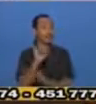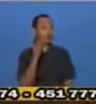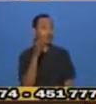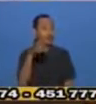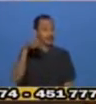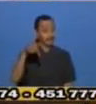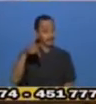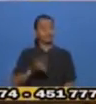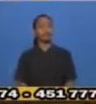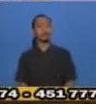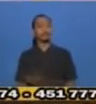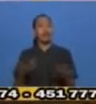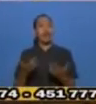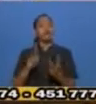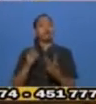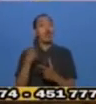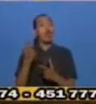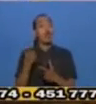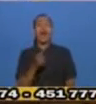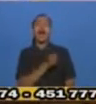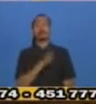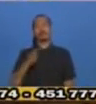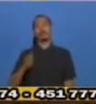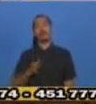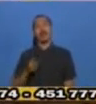dengan anggotanya dulu, dengan yang selama ini kita punya